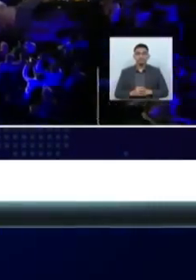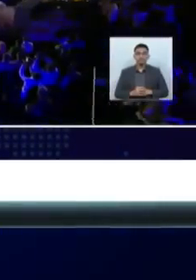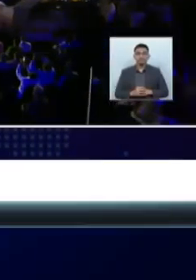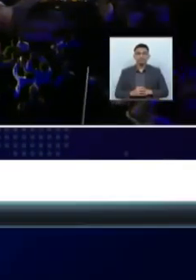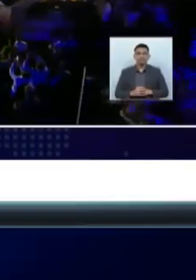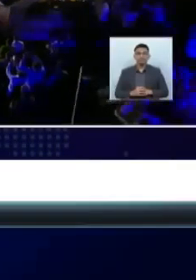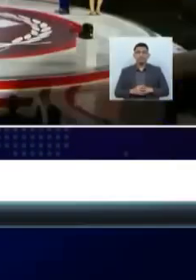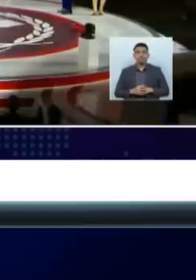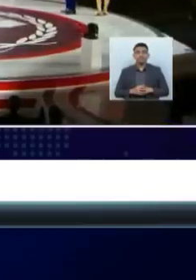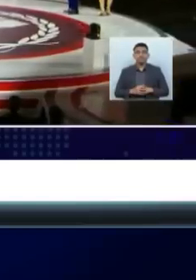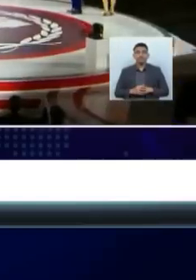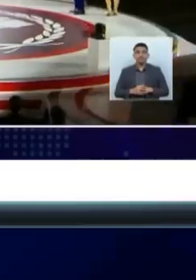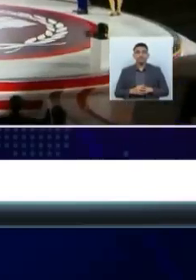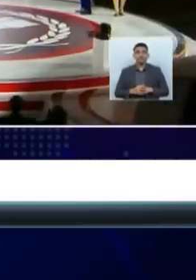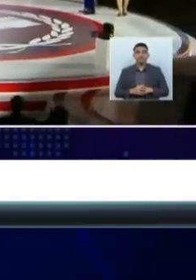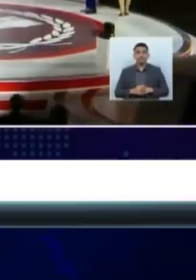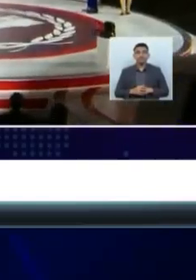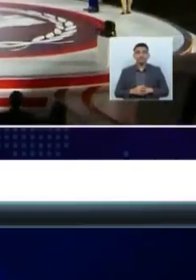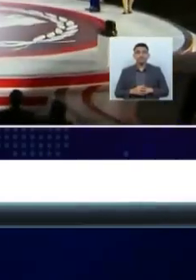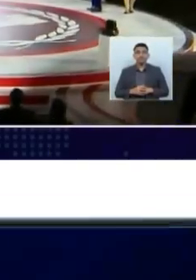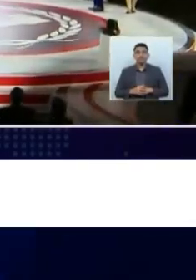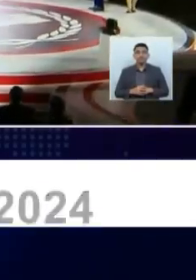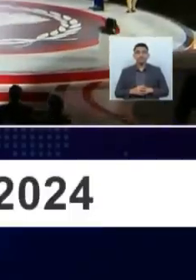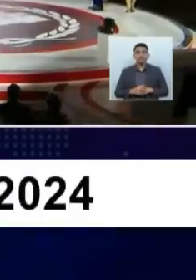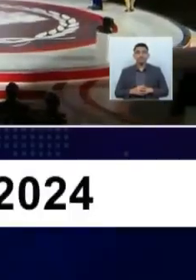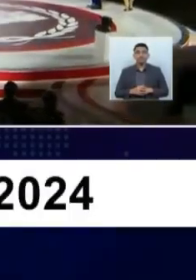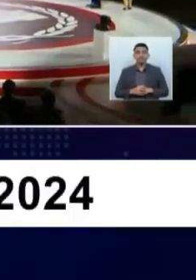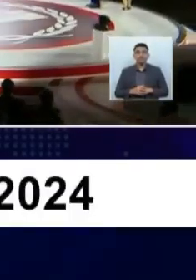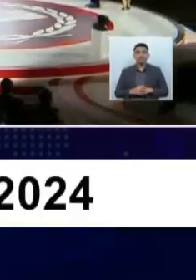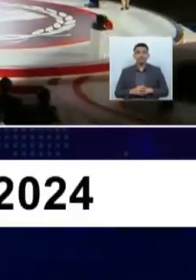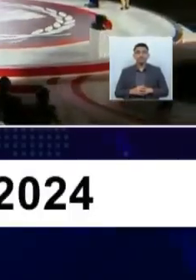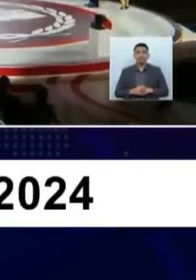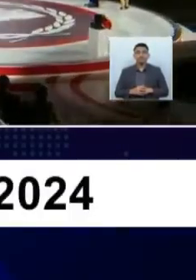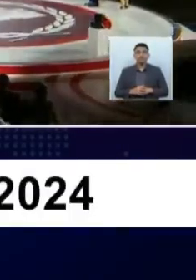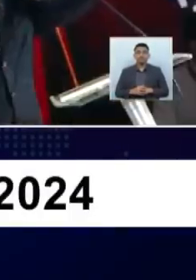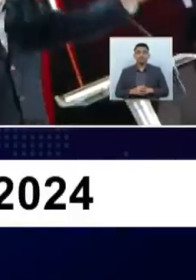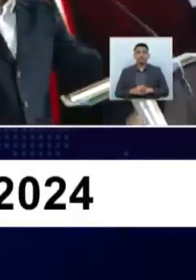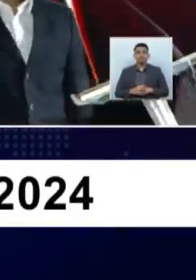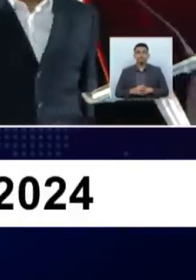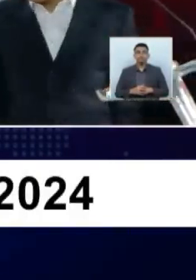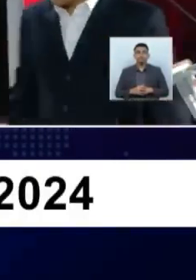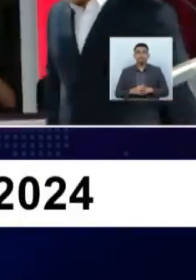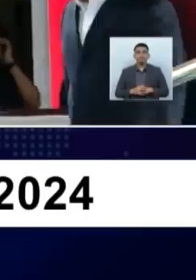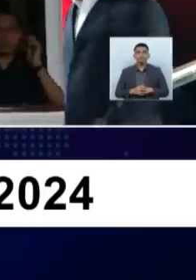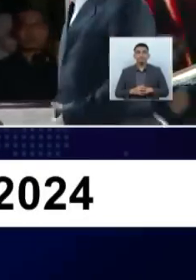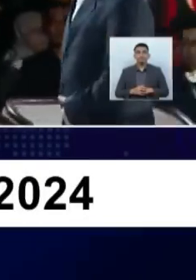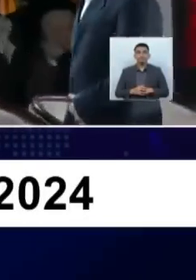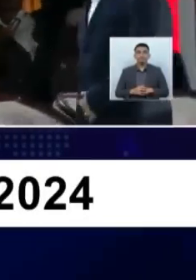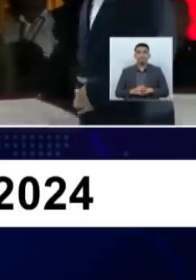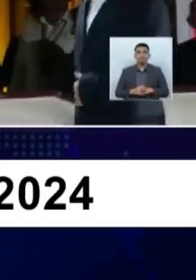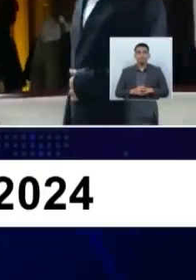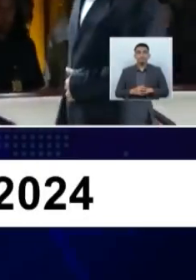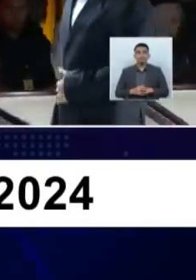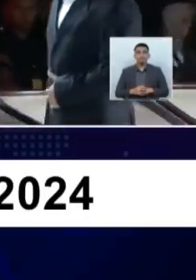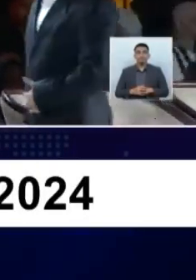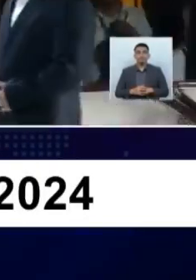Dengan tampilan argumen yang cukup simpatik, lebih tertib, dan juga pola konfrontasi yang relatif lebih terukur.